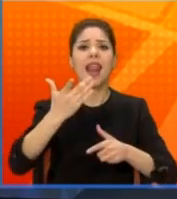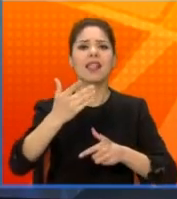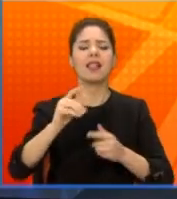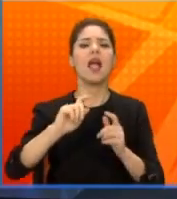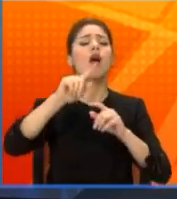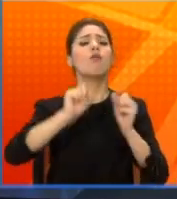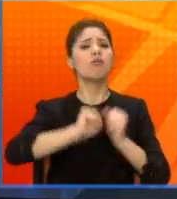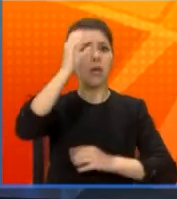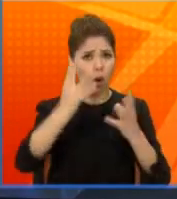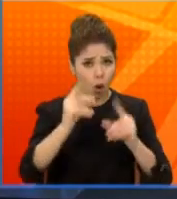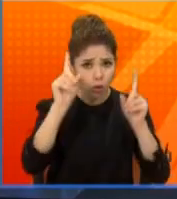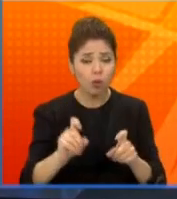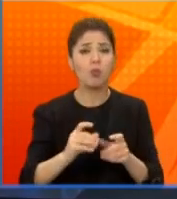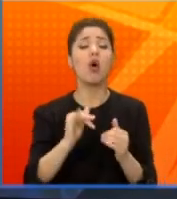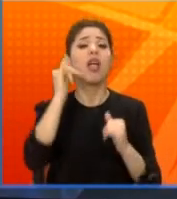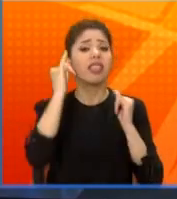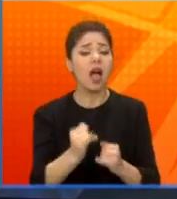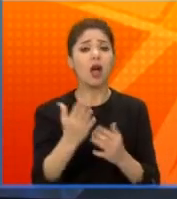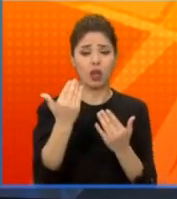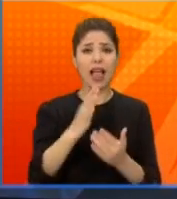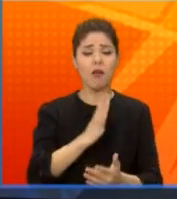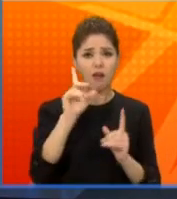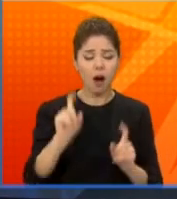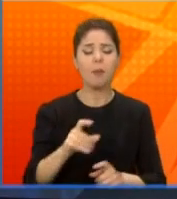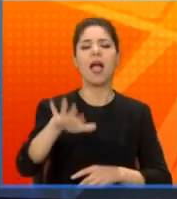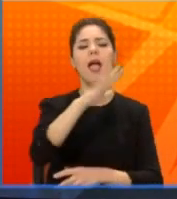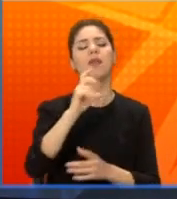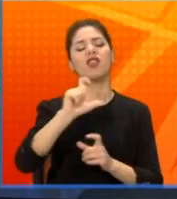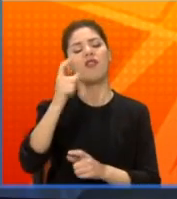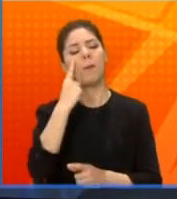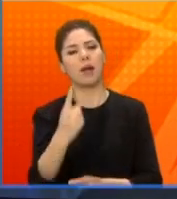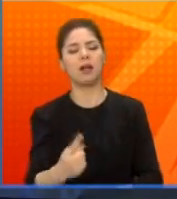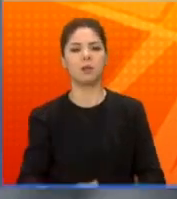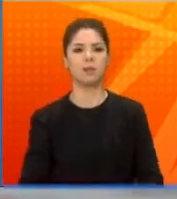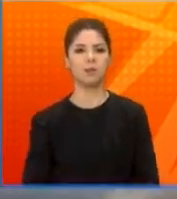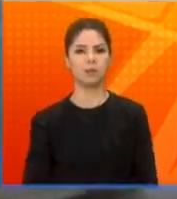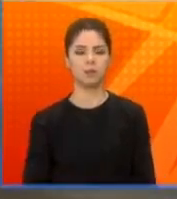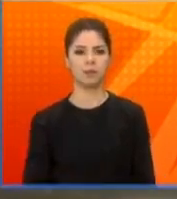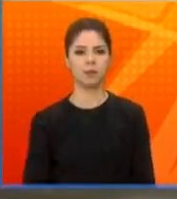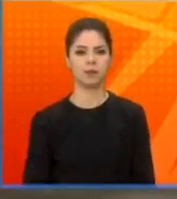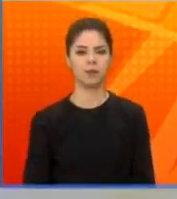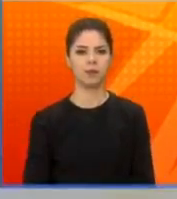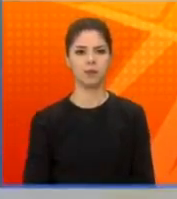Zirveyi gördük mü? Yoksa daha kötüsü mü bekliyor bizi? Cevaplar geliyor.